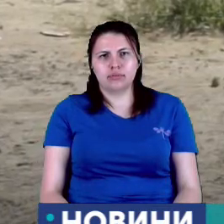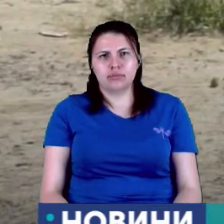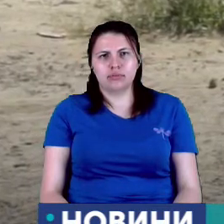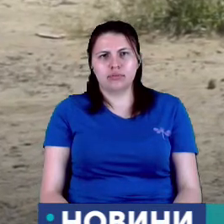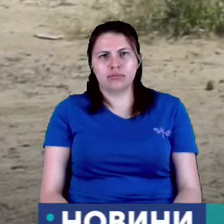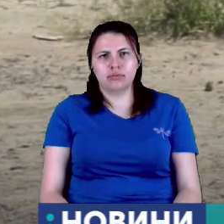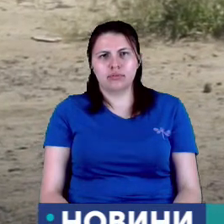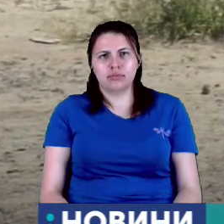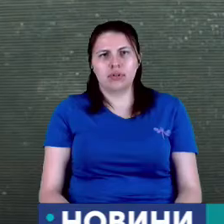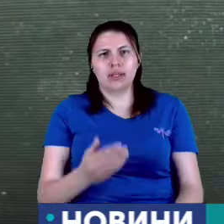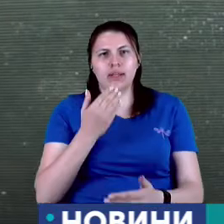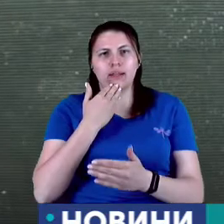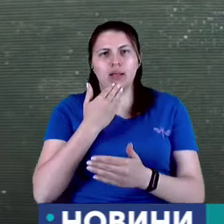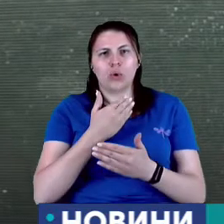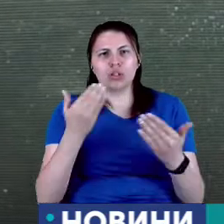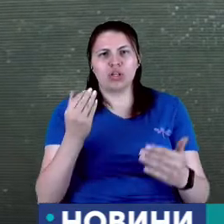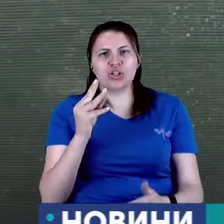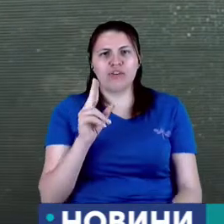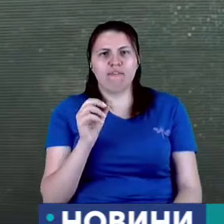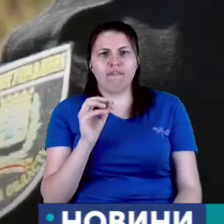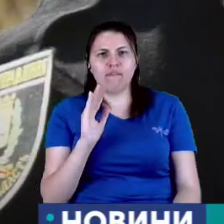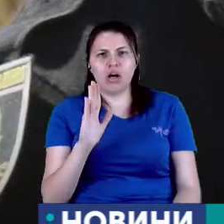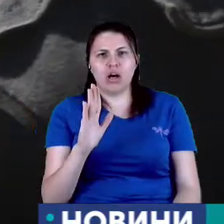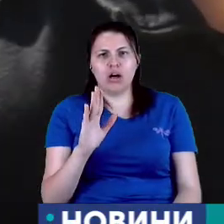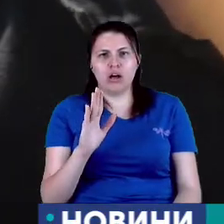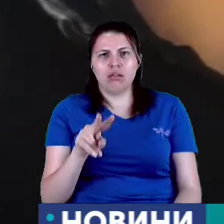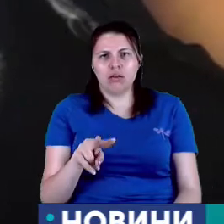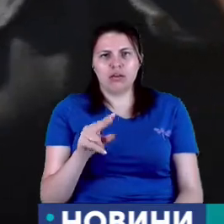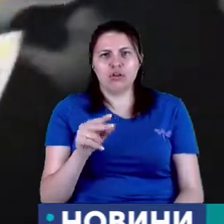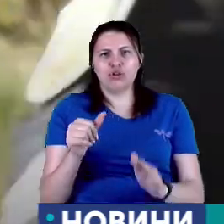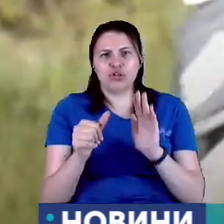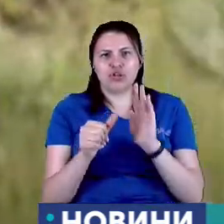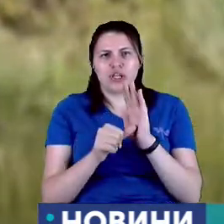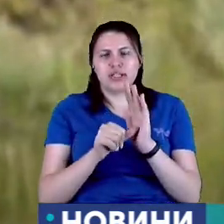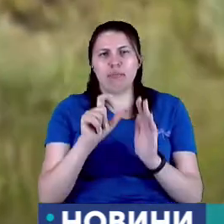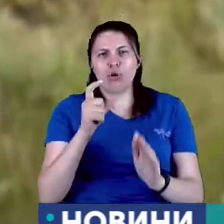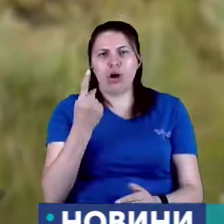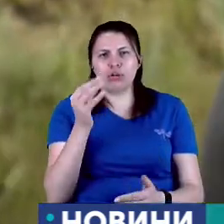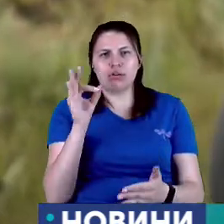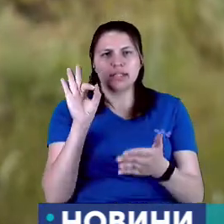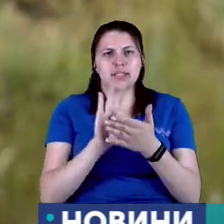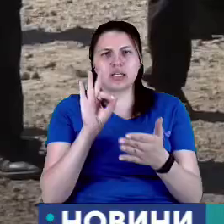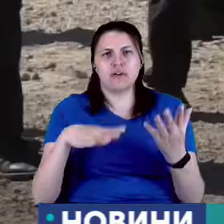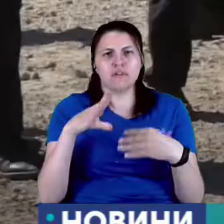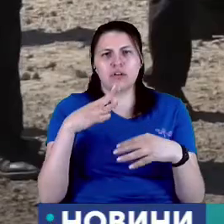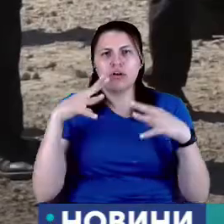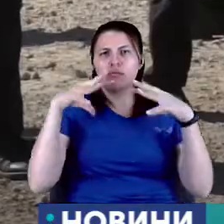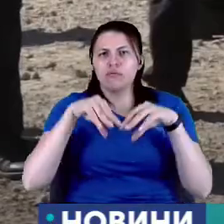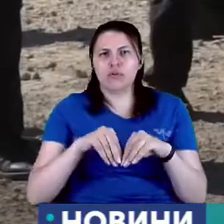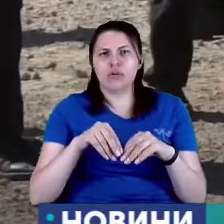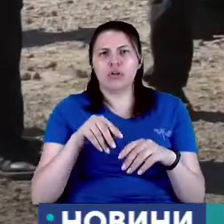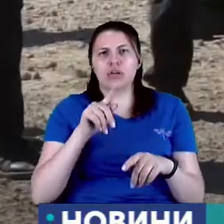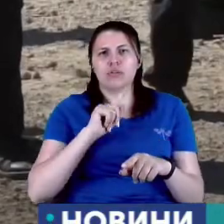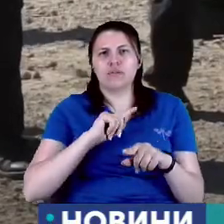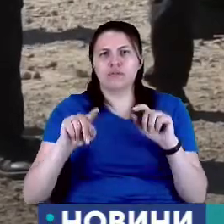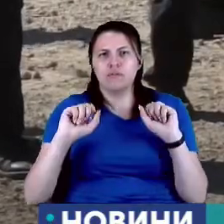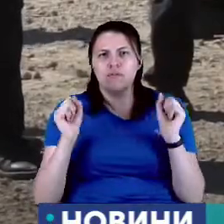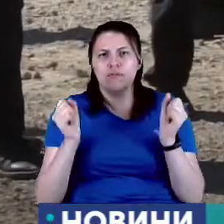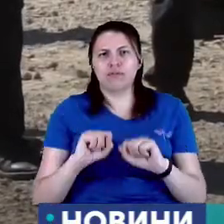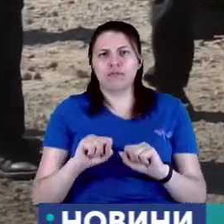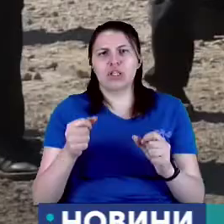Наостанок – шквал. Тут шість патронів, одна ціль. В усіх вправах оцінюють швидкість та точність. У моїй команді